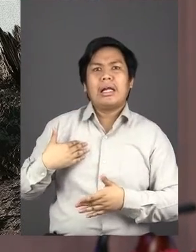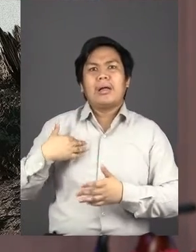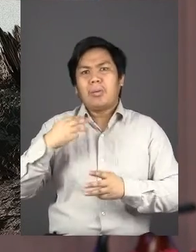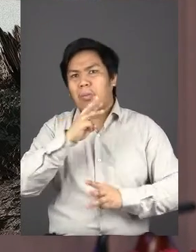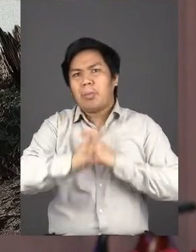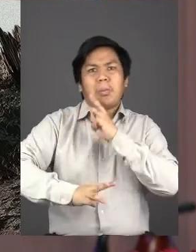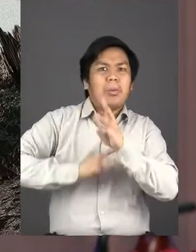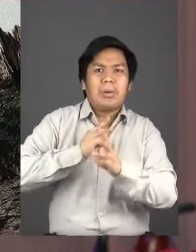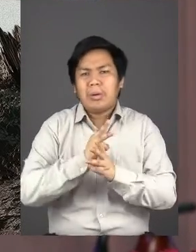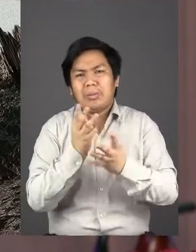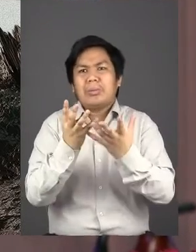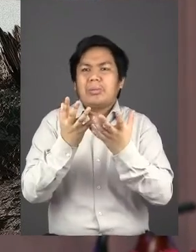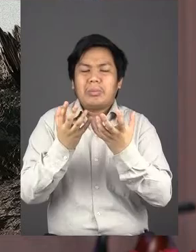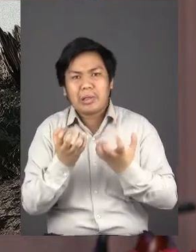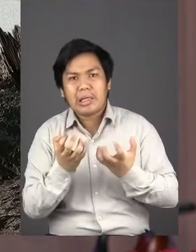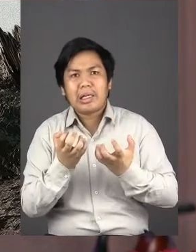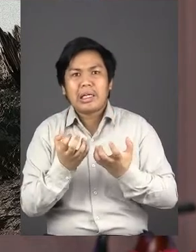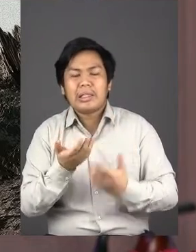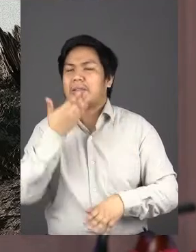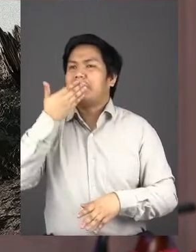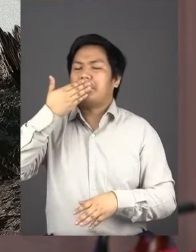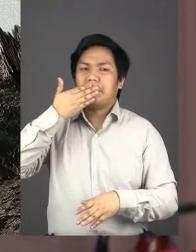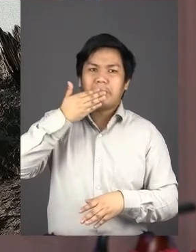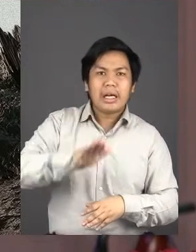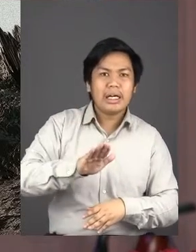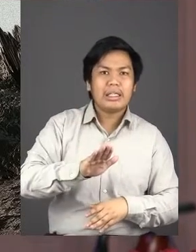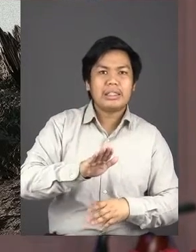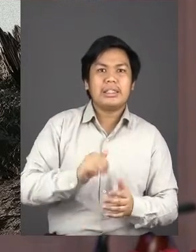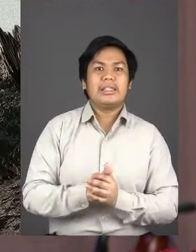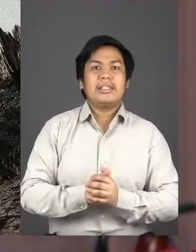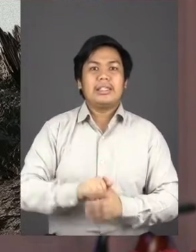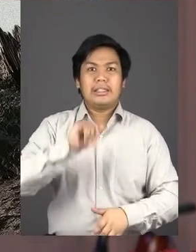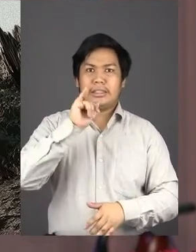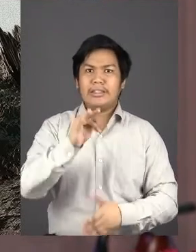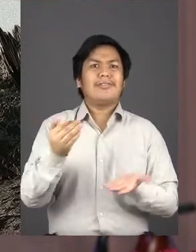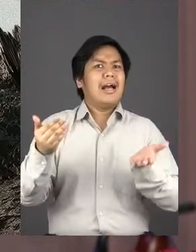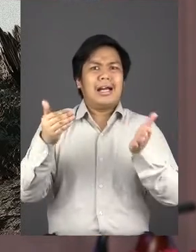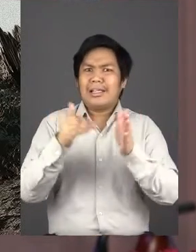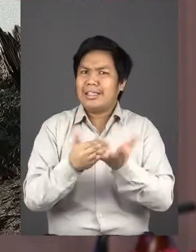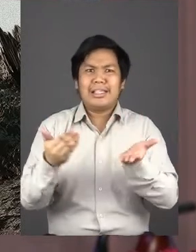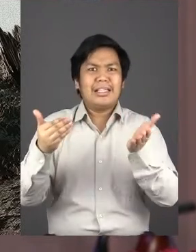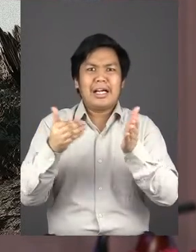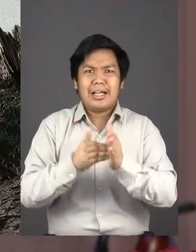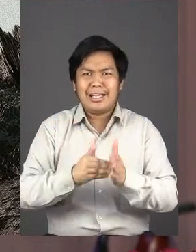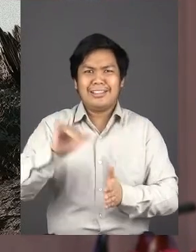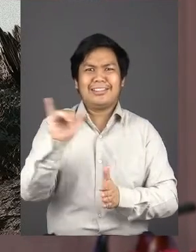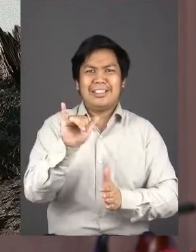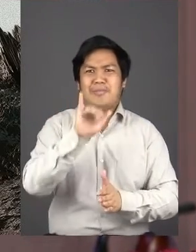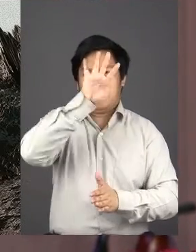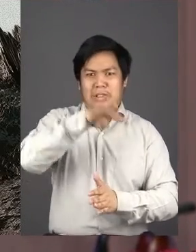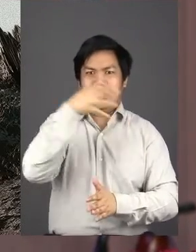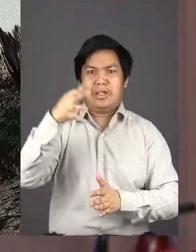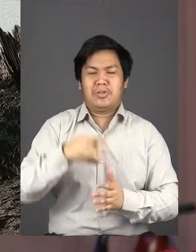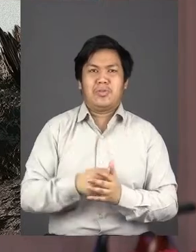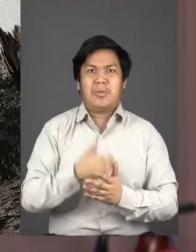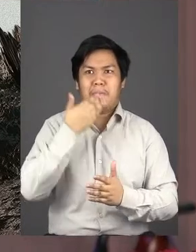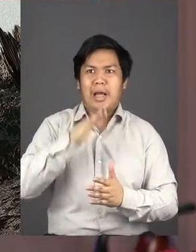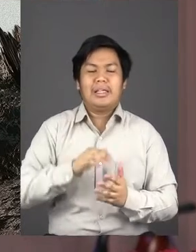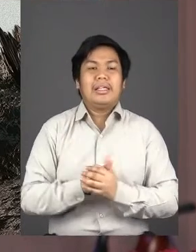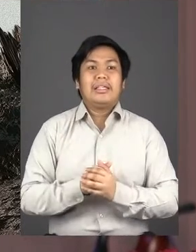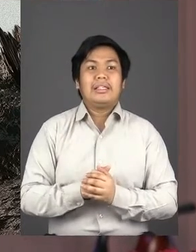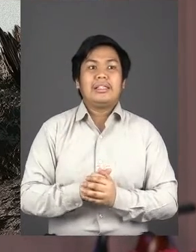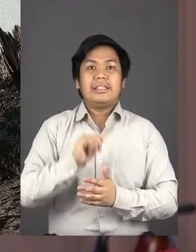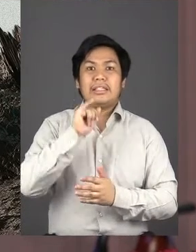kamunduhan, as kasamaan. Kapag ang pattern ng inyong buhay ay ganon. If